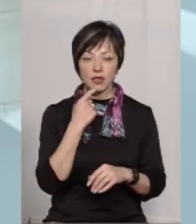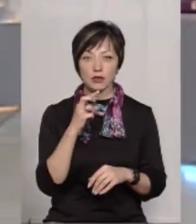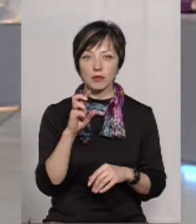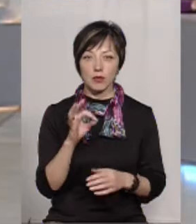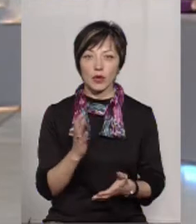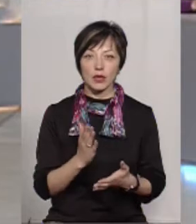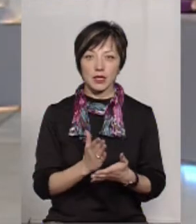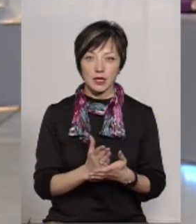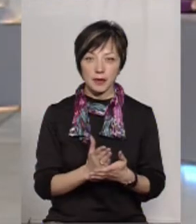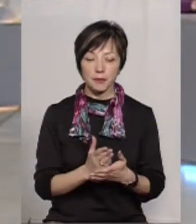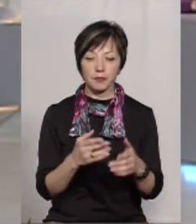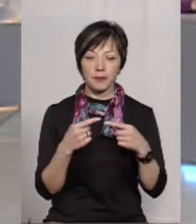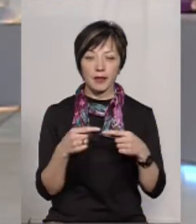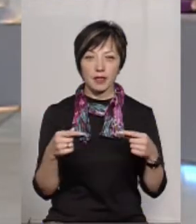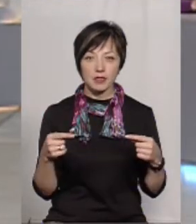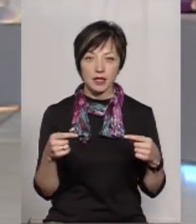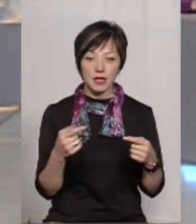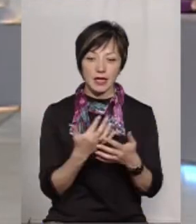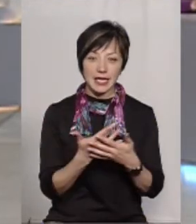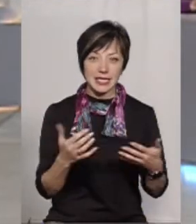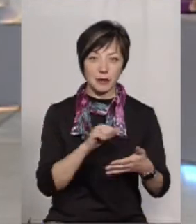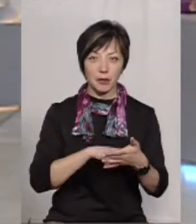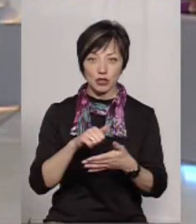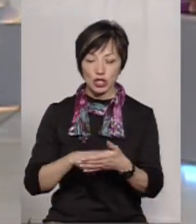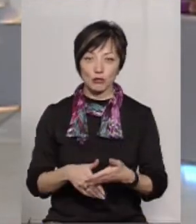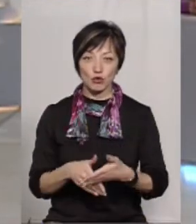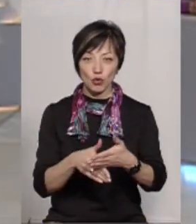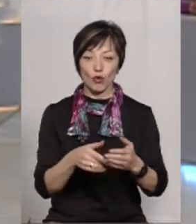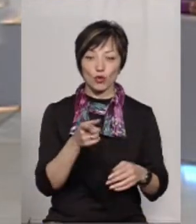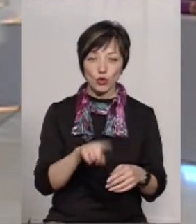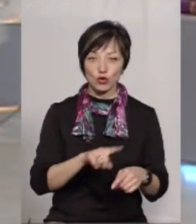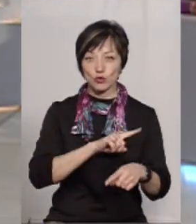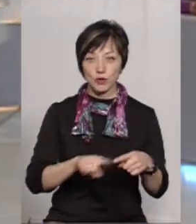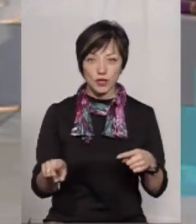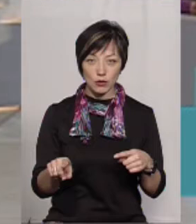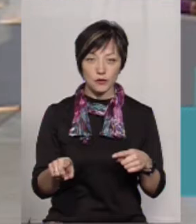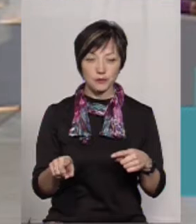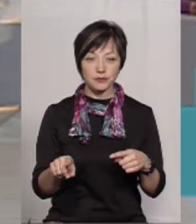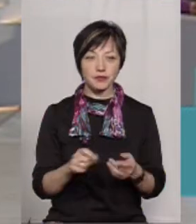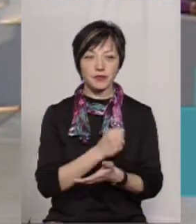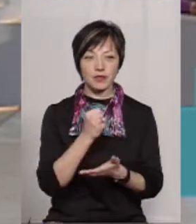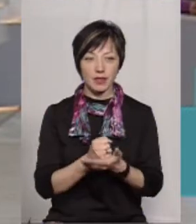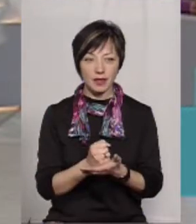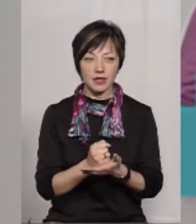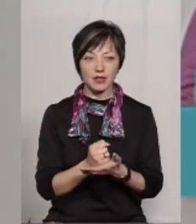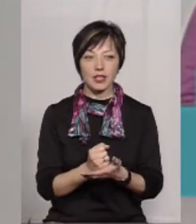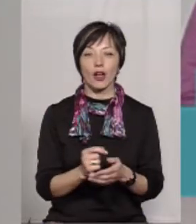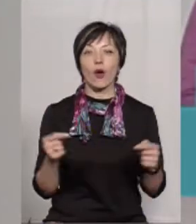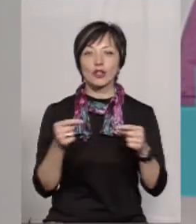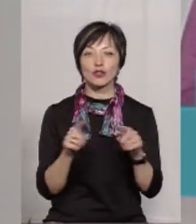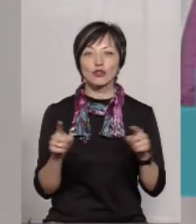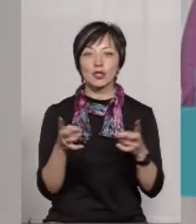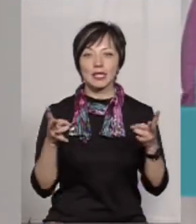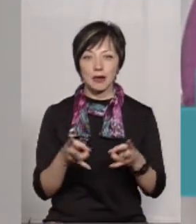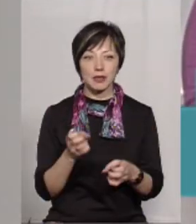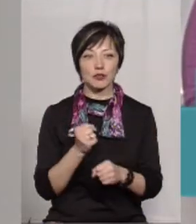Очевидно, існує низка суб'єктивних, об'єктивних причин, які підштовхують до того, щоб швидко зареєстрували шлюб. Конкретизую, що